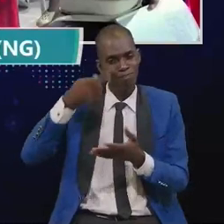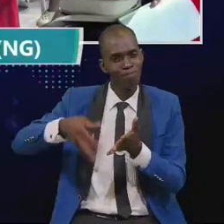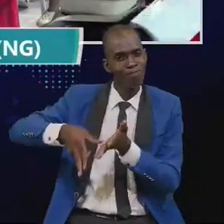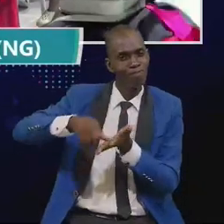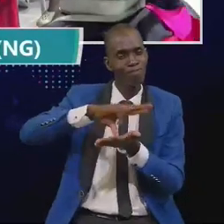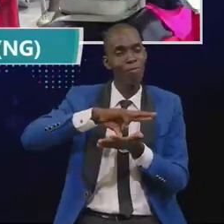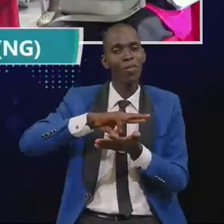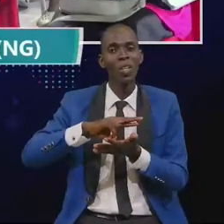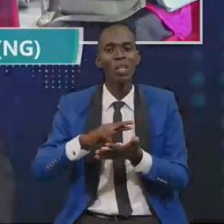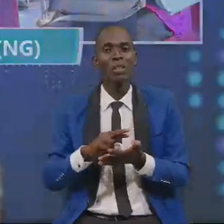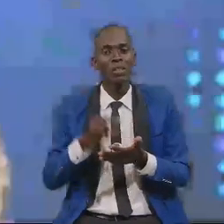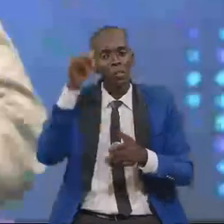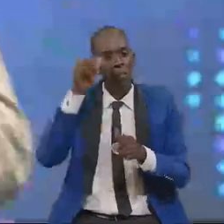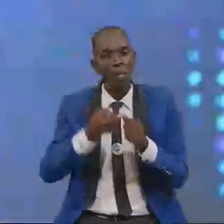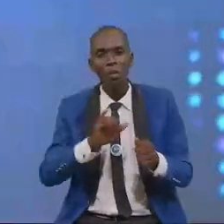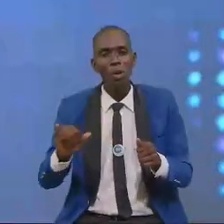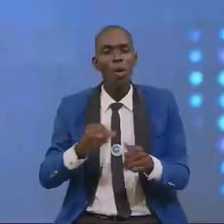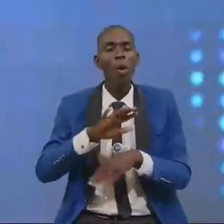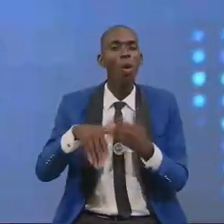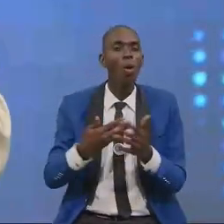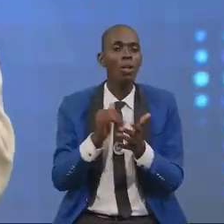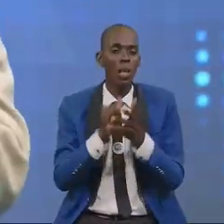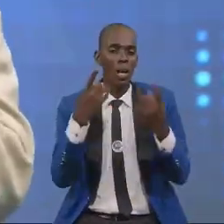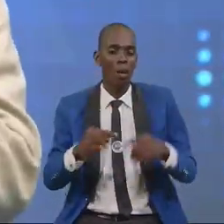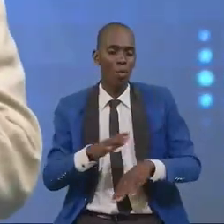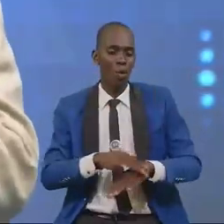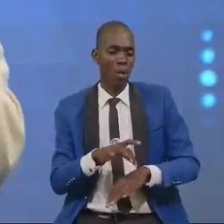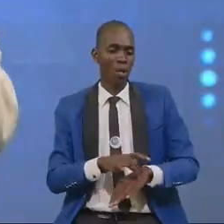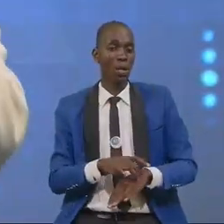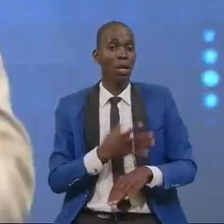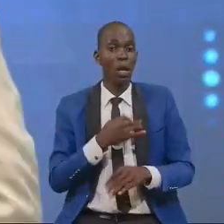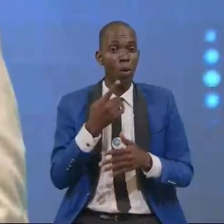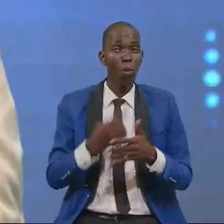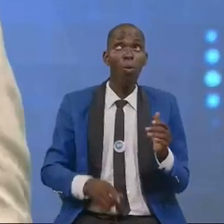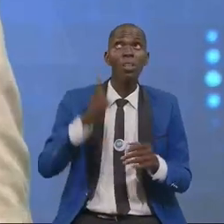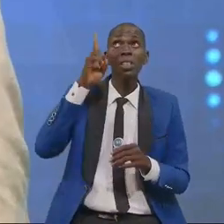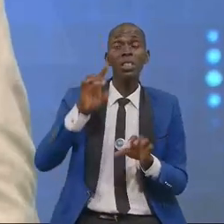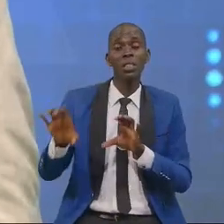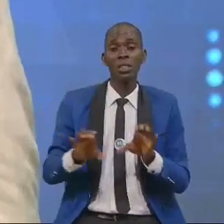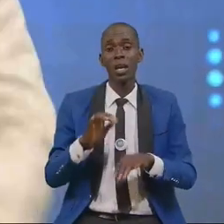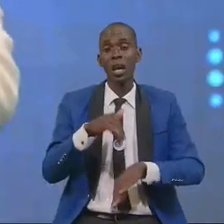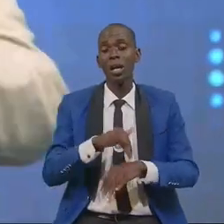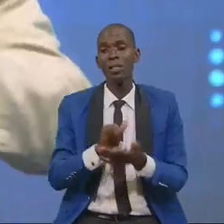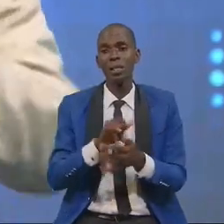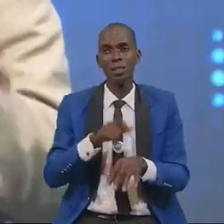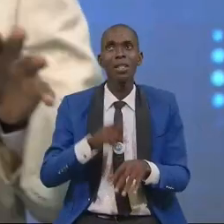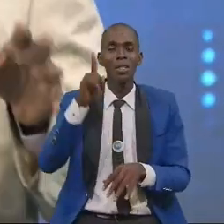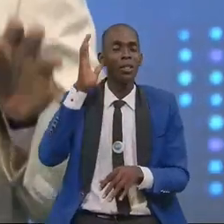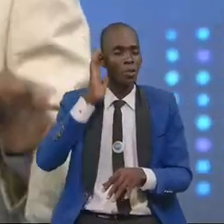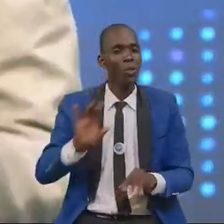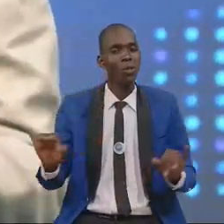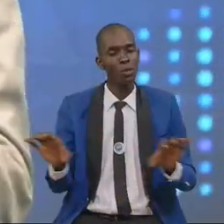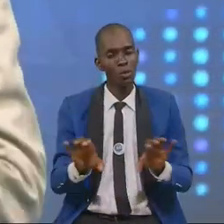ce qui était arrivé quand il était sur la terre et vous savez ce qu'il avait fait en son temps il va encore le faire aujourd'hui